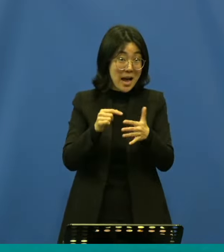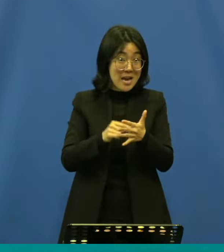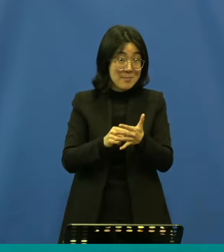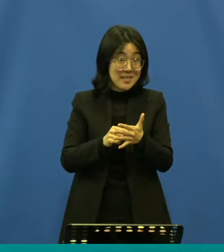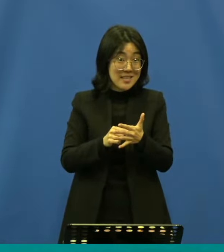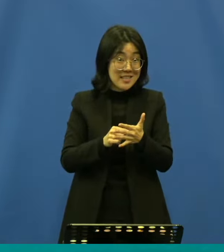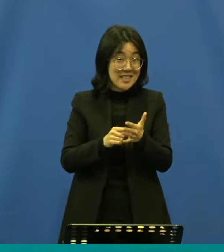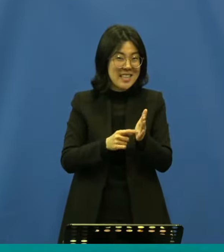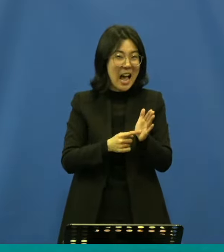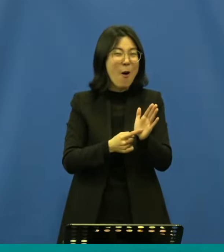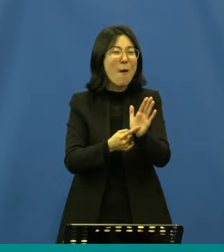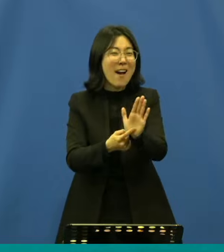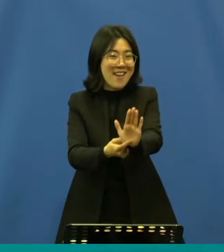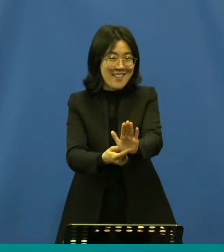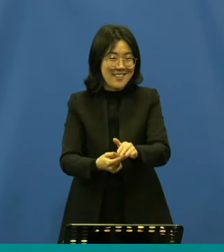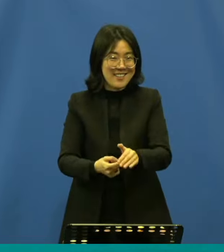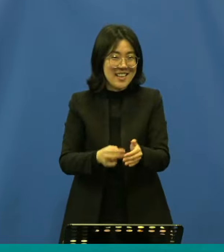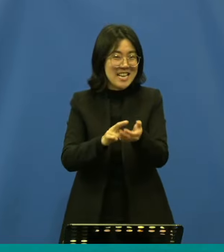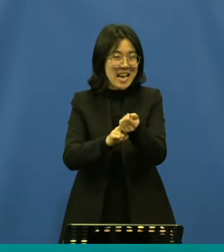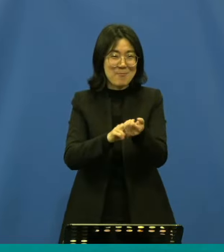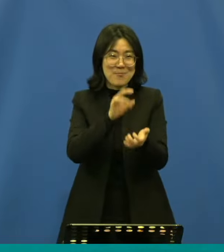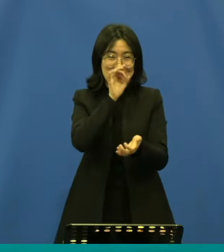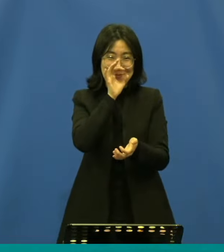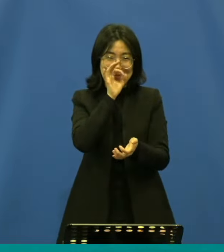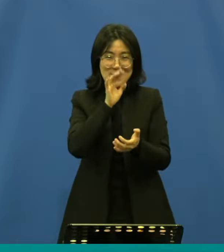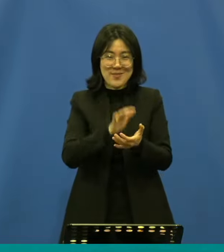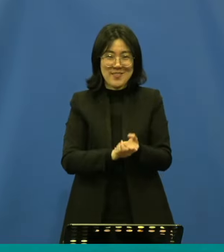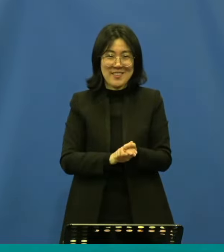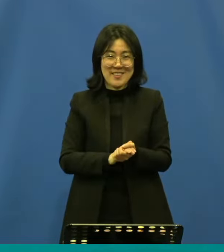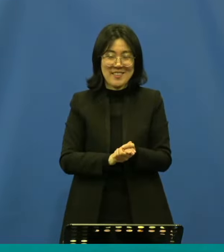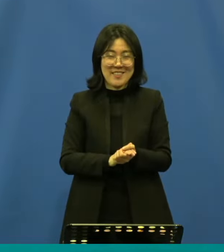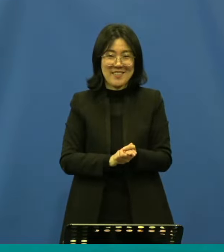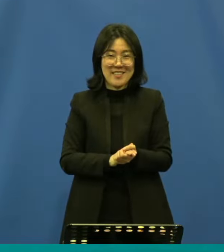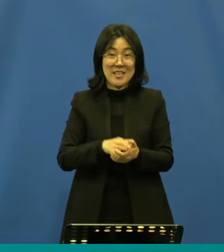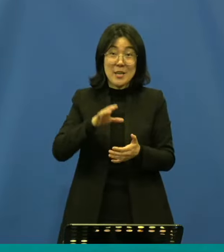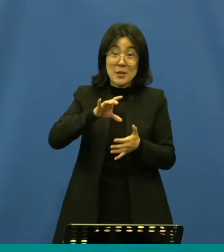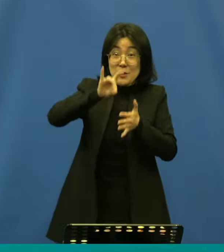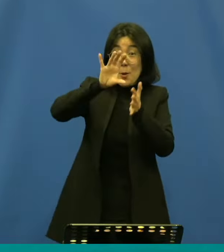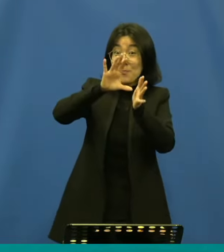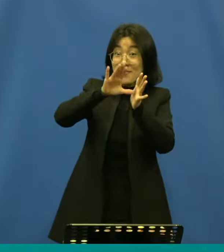있습니다. 요나의 처음에는 불순종이 노골적이었습니다.